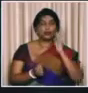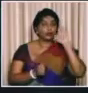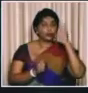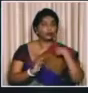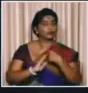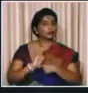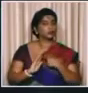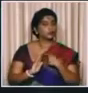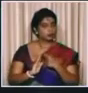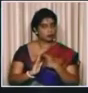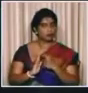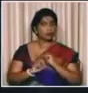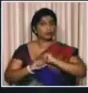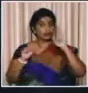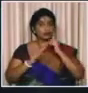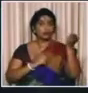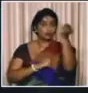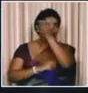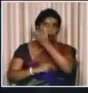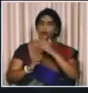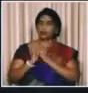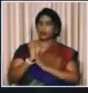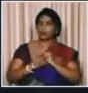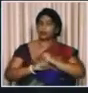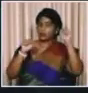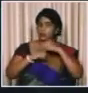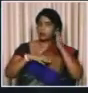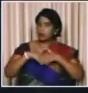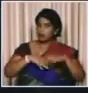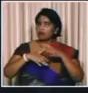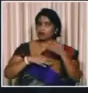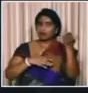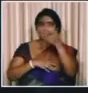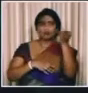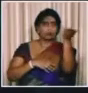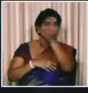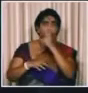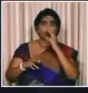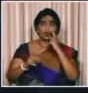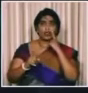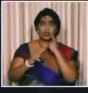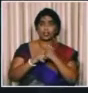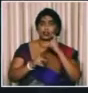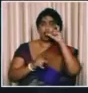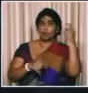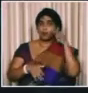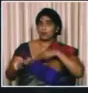විශේෂයෙන් අපේ රටේ උද්ඝෝෂණ මෙතන ඉන්න හැම මන්ත්‍රීවරයෙකුම උද්ඝෝෂණ කරලා තිබෙනවා ඔගොල්ලෝ නුවර ඉඳන් කොළඹට